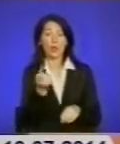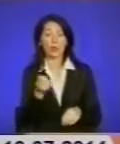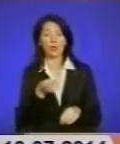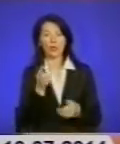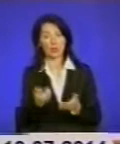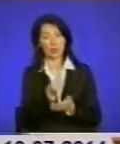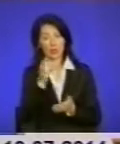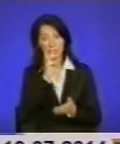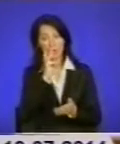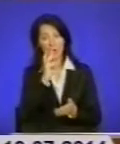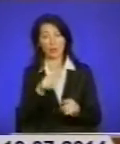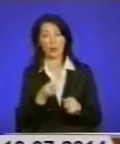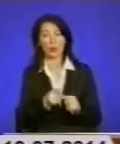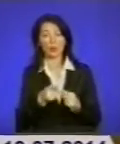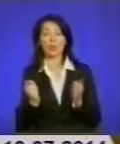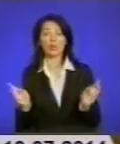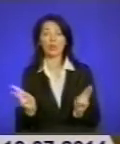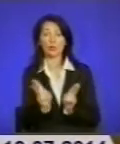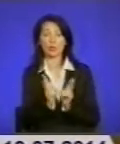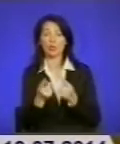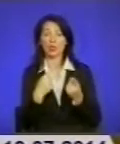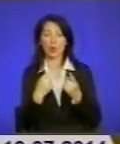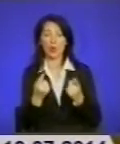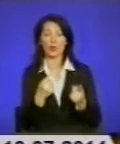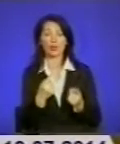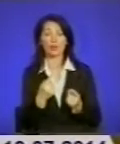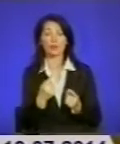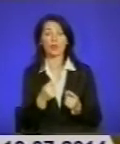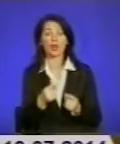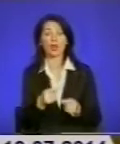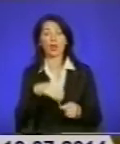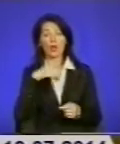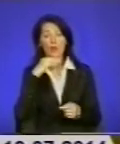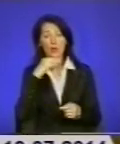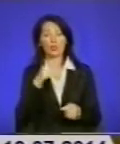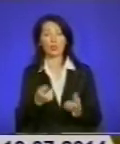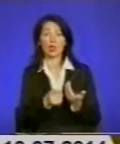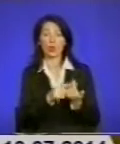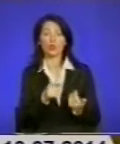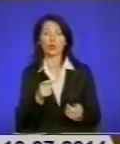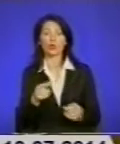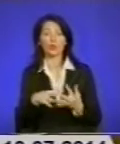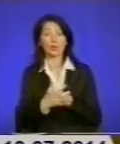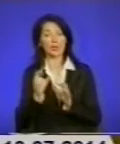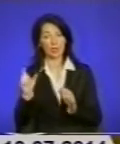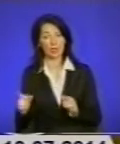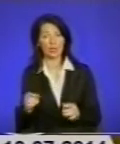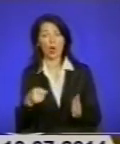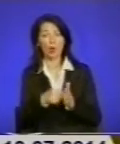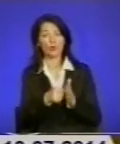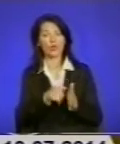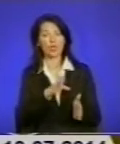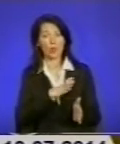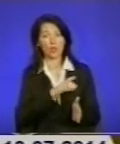на власному аграрному форумі. Досить вже за рахунок селянина годувати багатих. І чомусь засоби масової